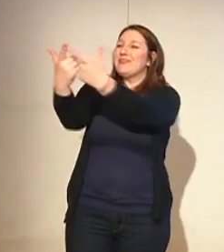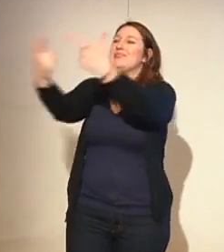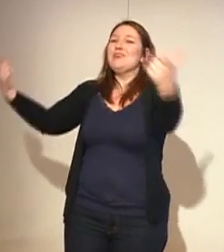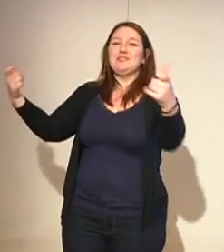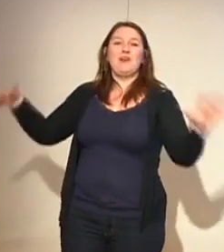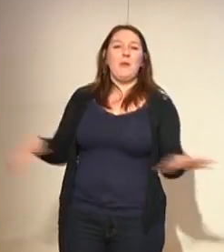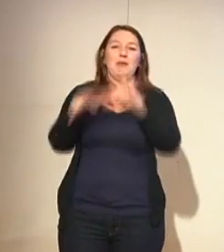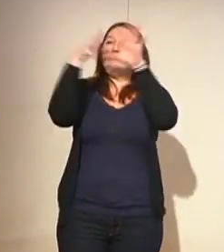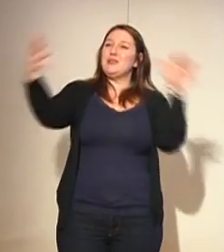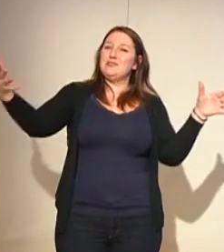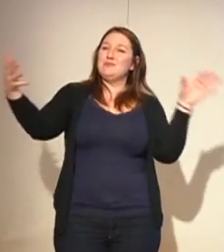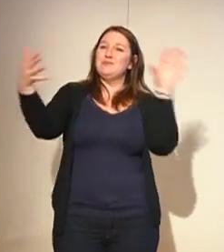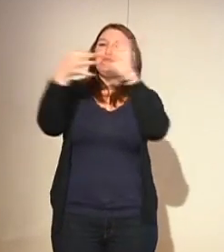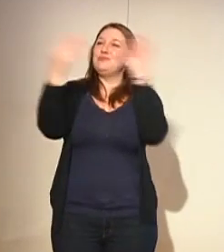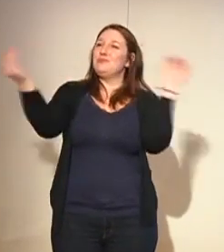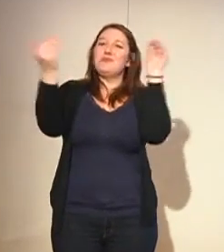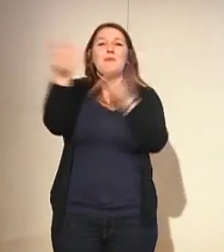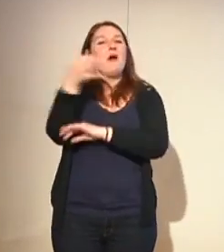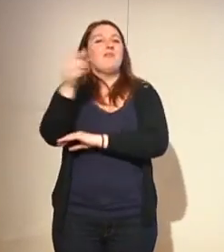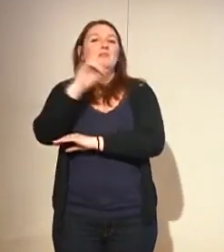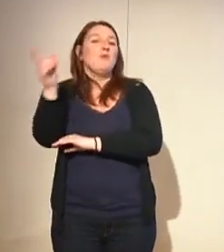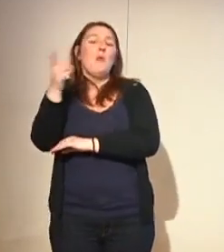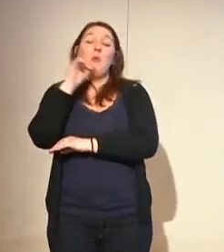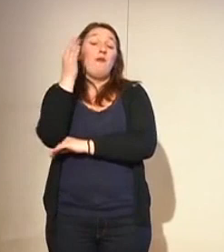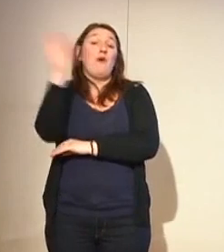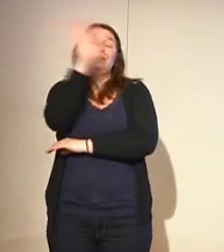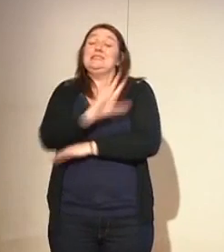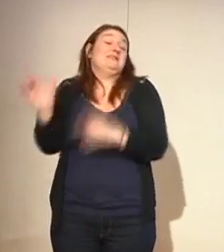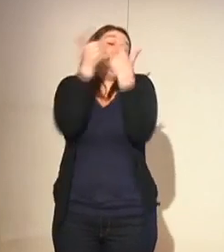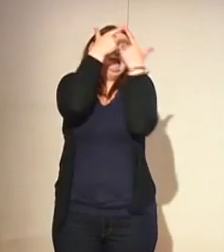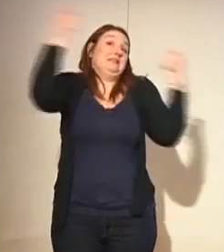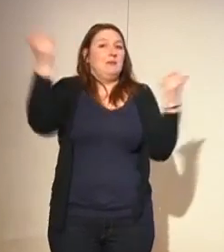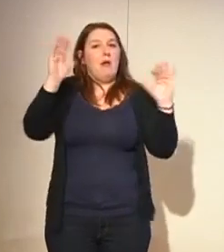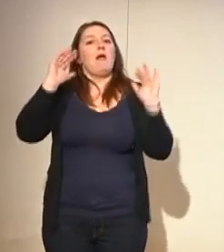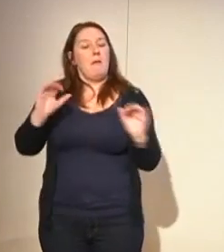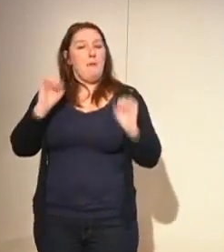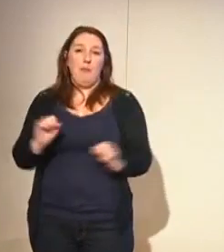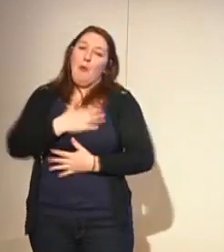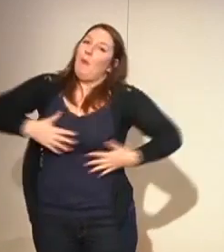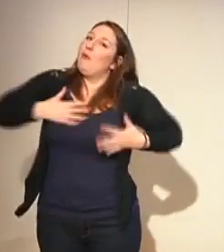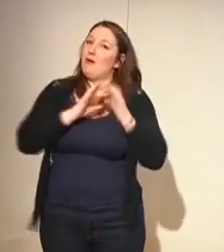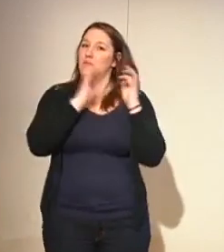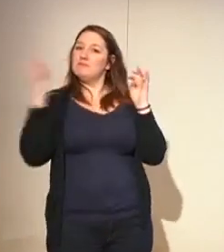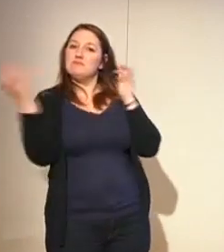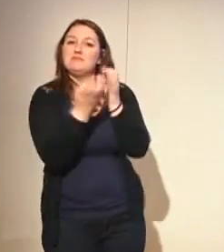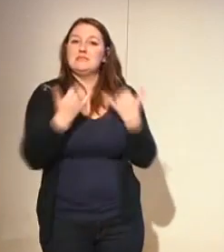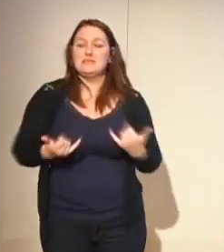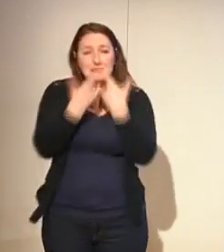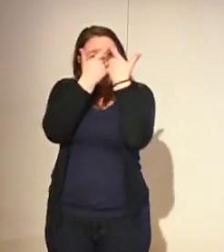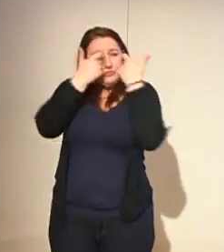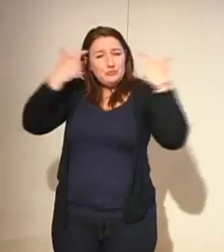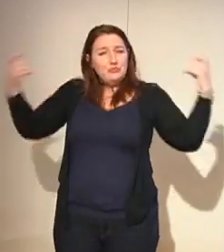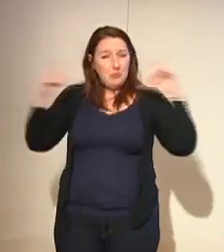beaucoup plus riche de la société française mais nous pouvons quand même nous réjouir de la diversité de ce conseil municipal en ce qui